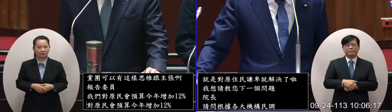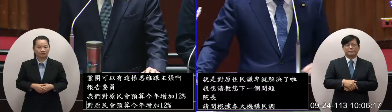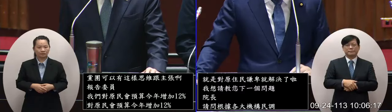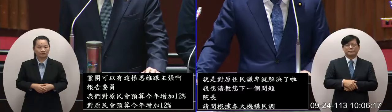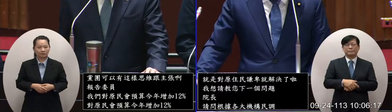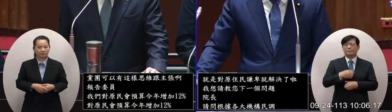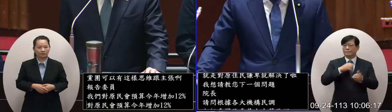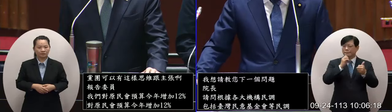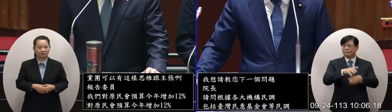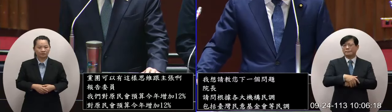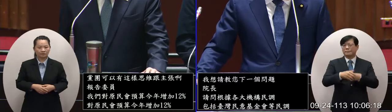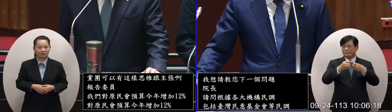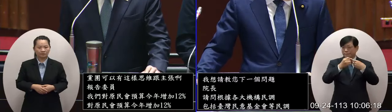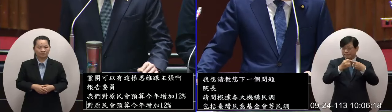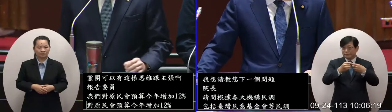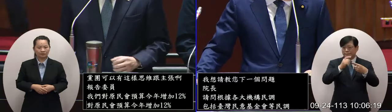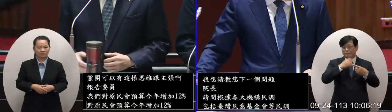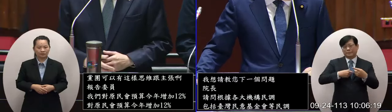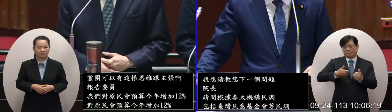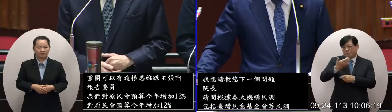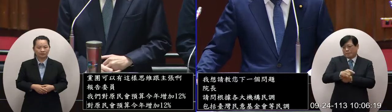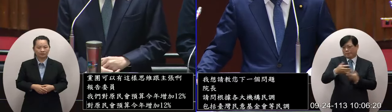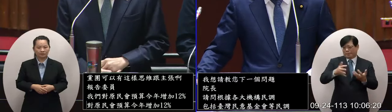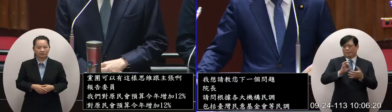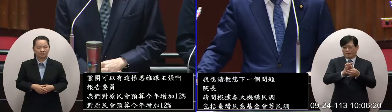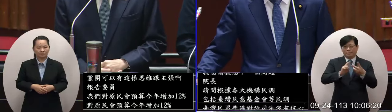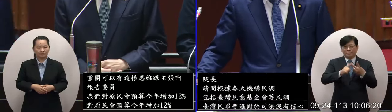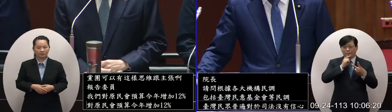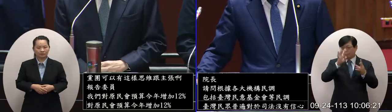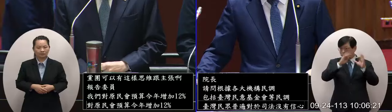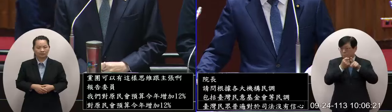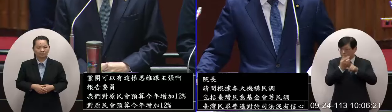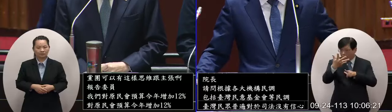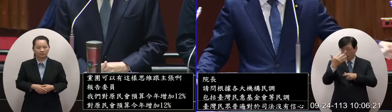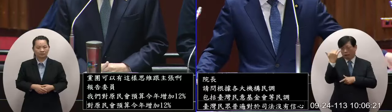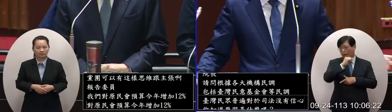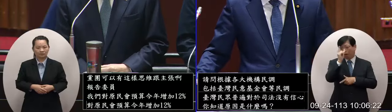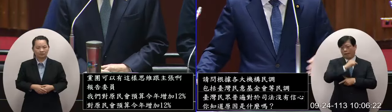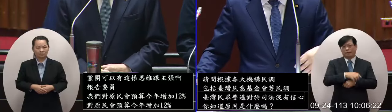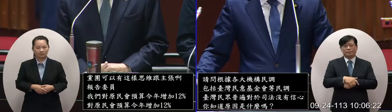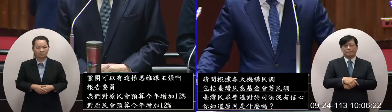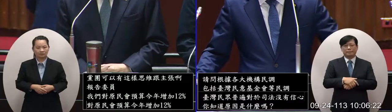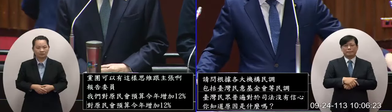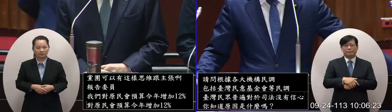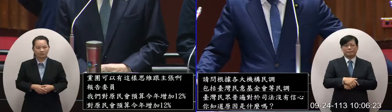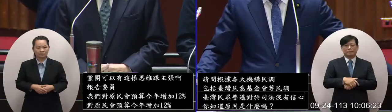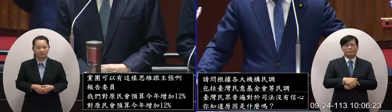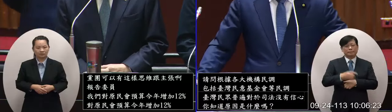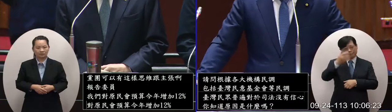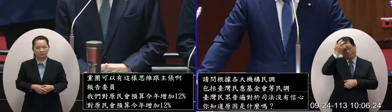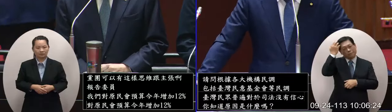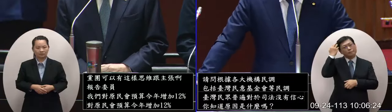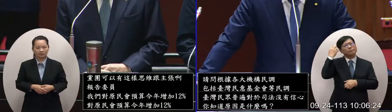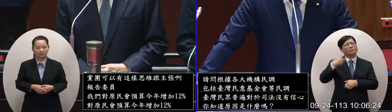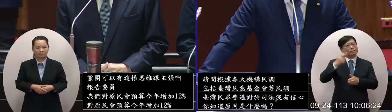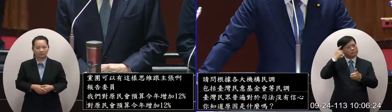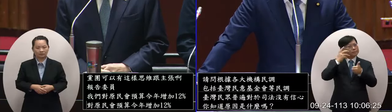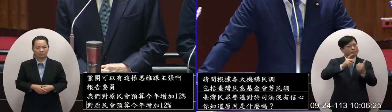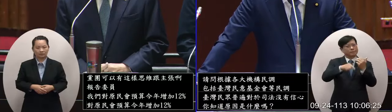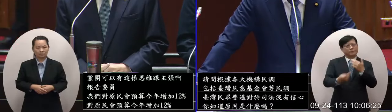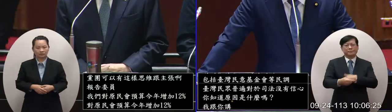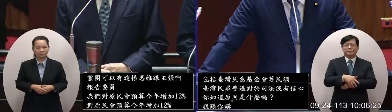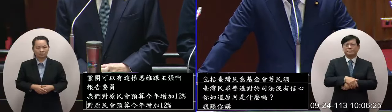我跟你讲啦，一个是跟死刑有关啦，一个是侦查不公开变侦查大公开啦。好，那我想再请教您下一个问题